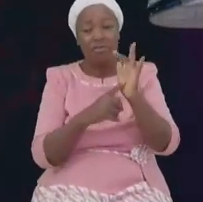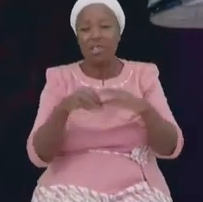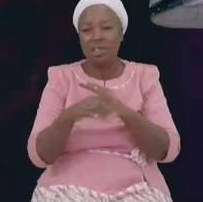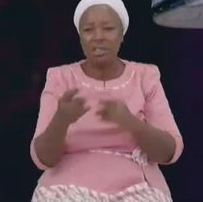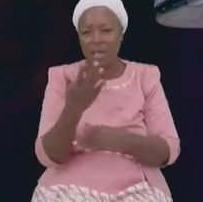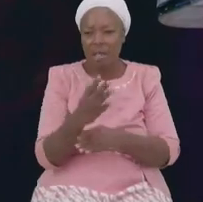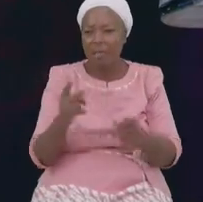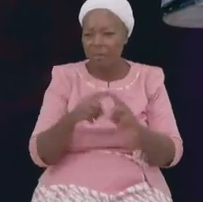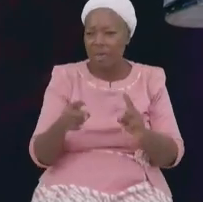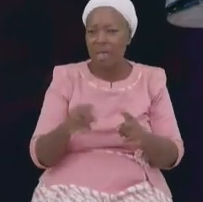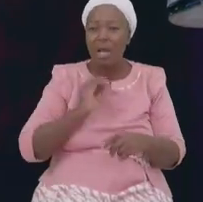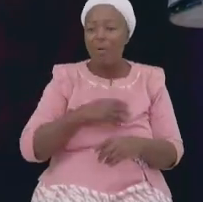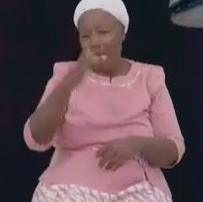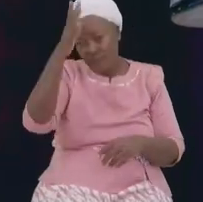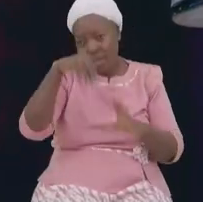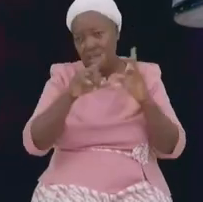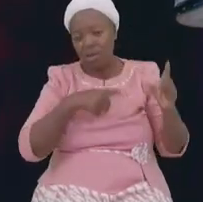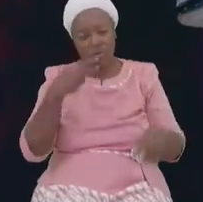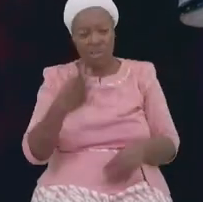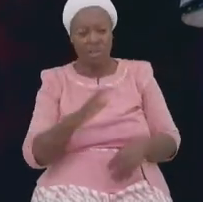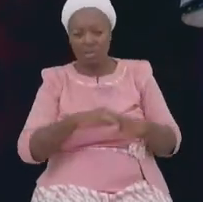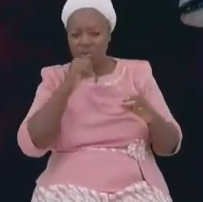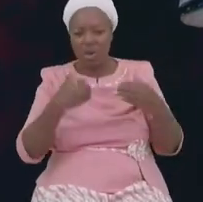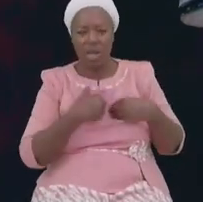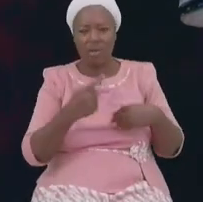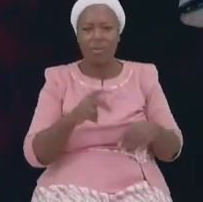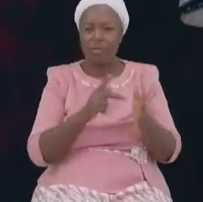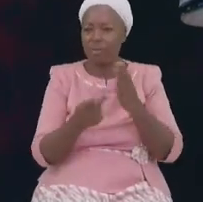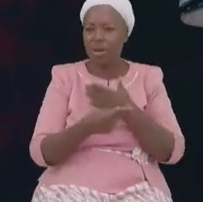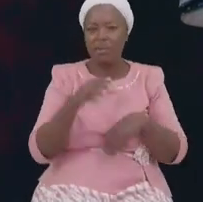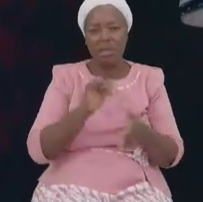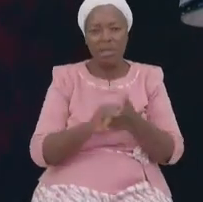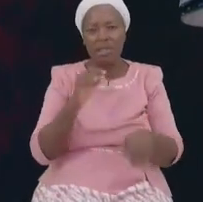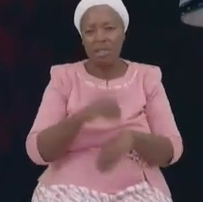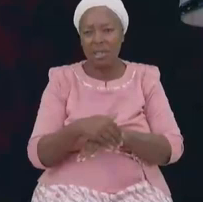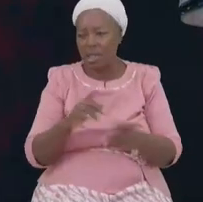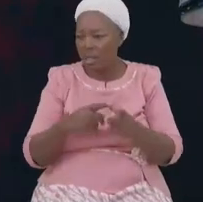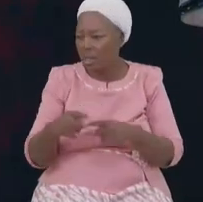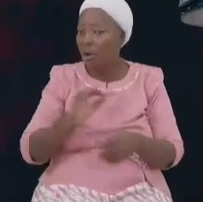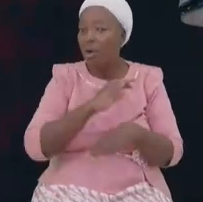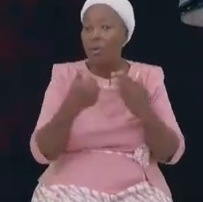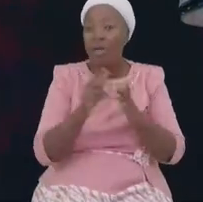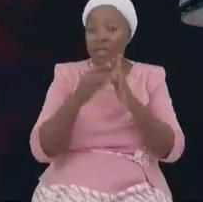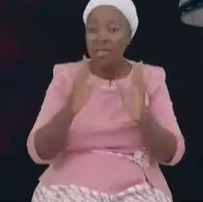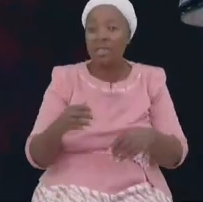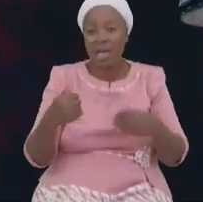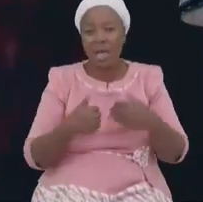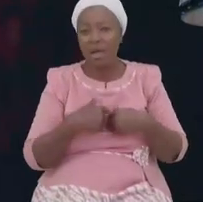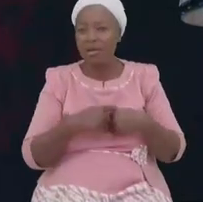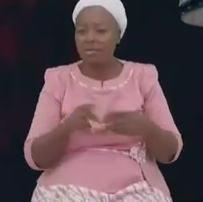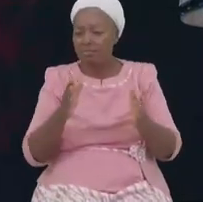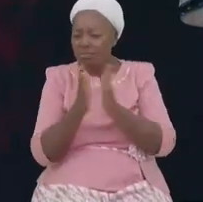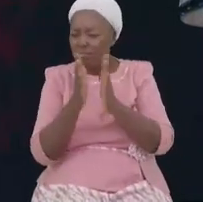Je n'avais aucun programme cette nuit-là. Donc, notre pasteur a dit qu'ils ont une réunion cette semaine. Donc, pour voir à